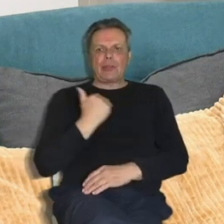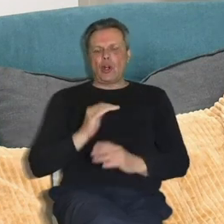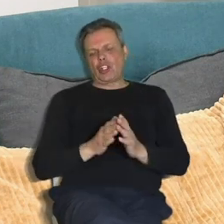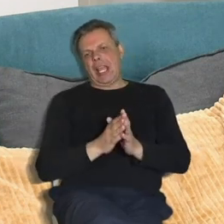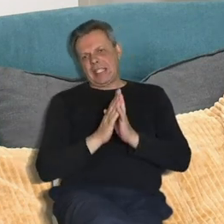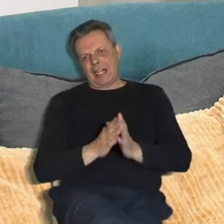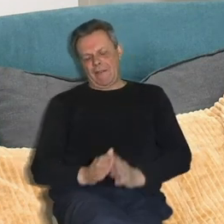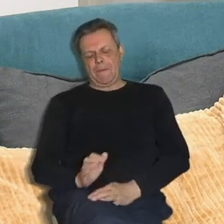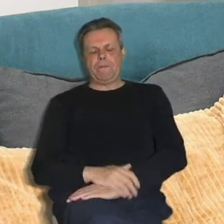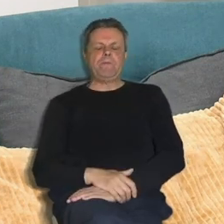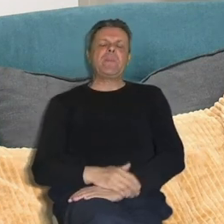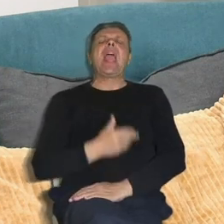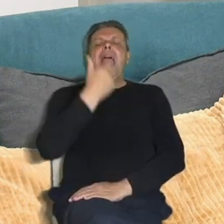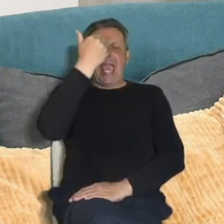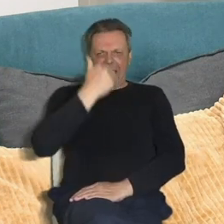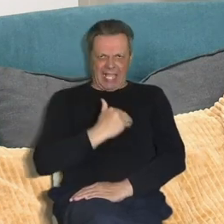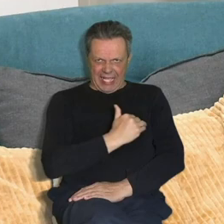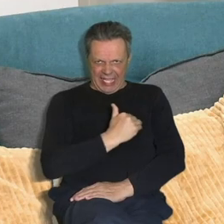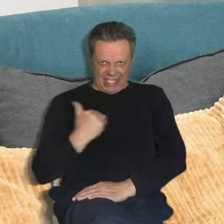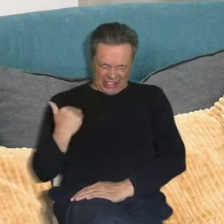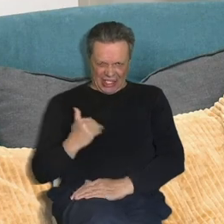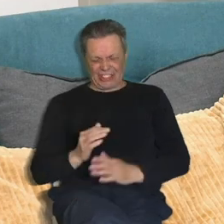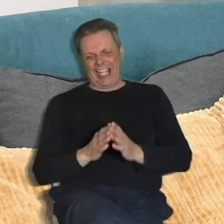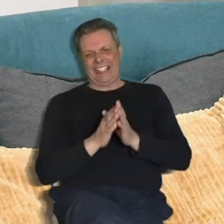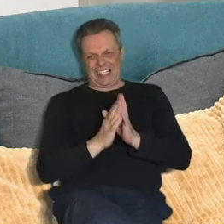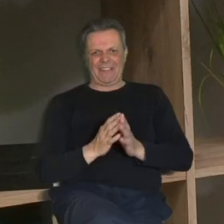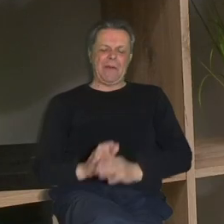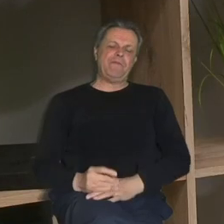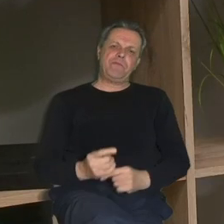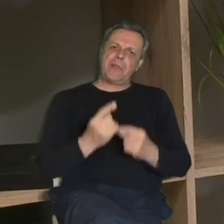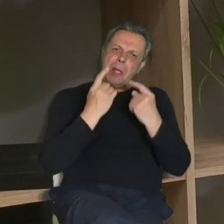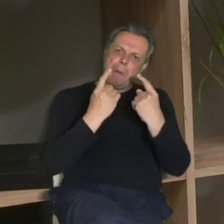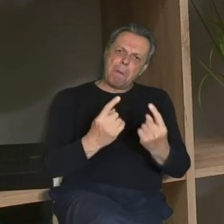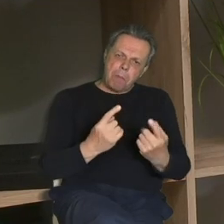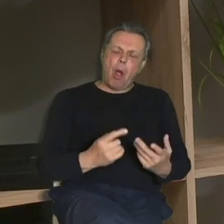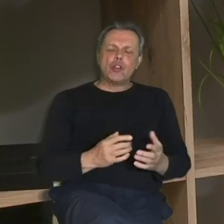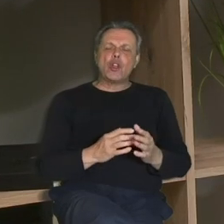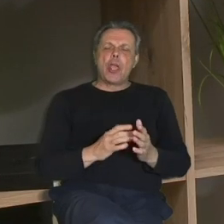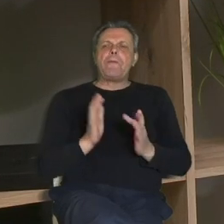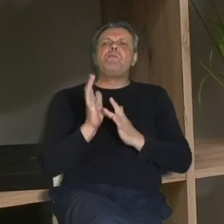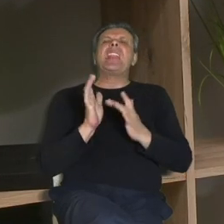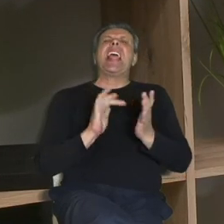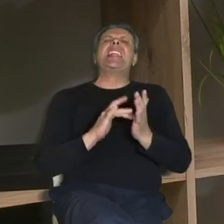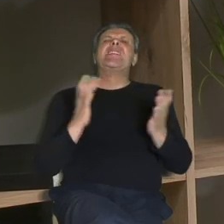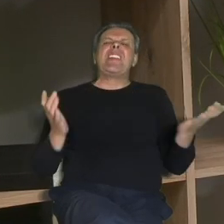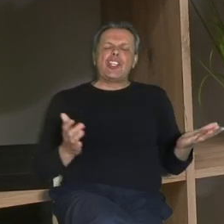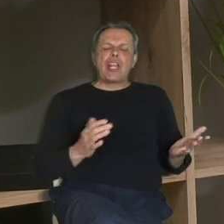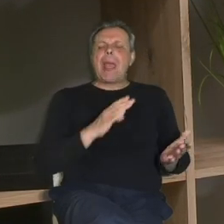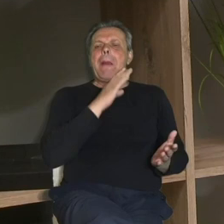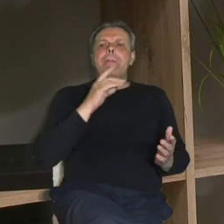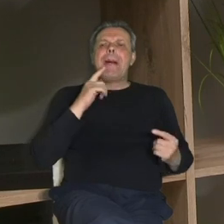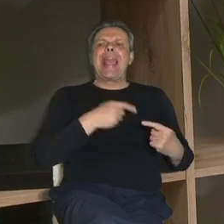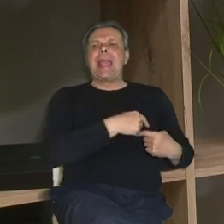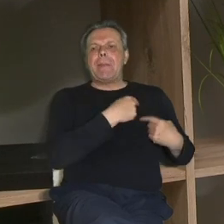biti kršćanske crkve, dakle, tako da. Postoji svetište Majke Milosrđa, postoji jedna krasna knjiga o